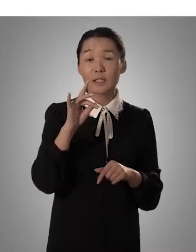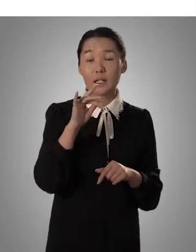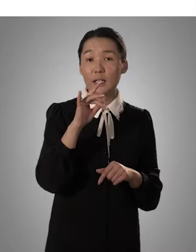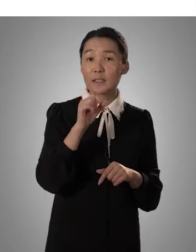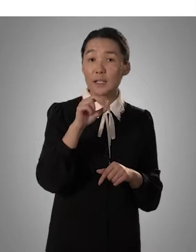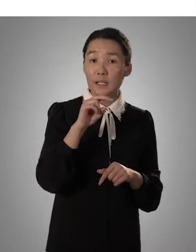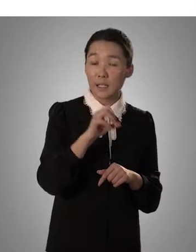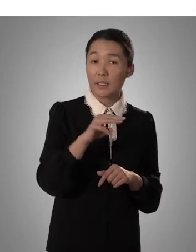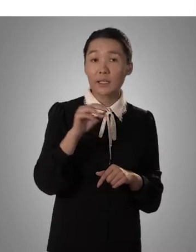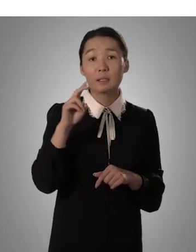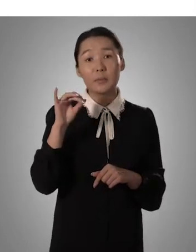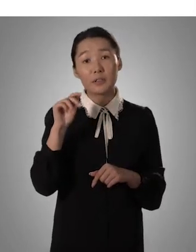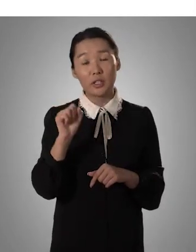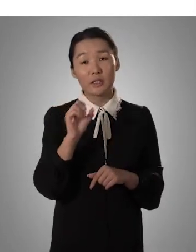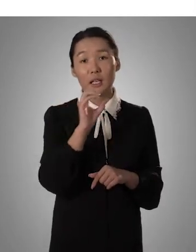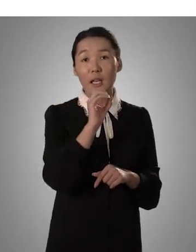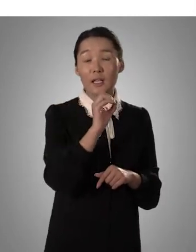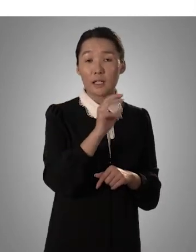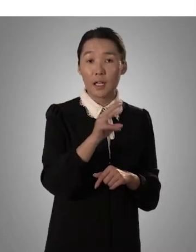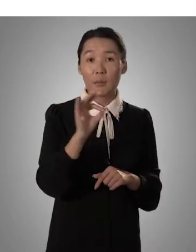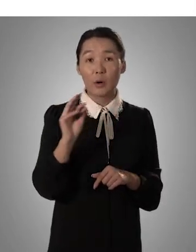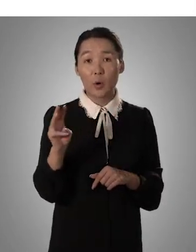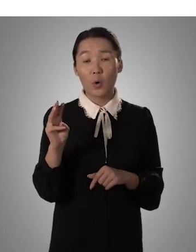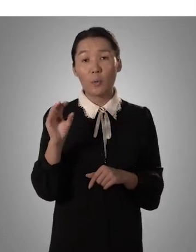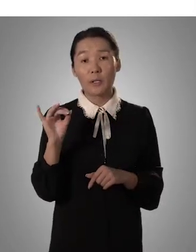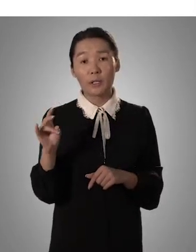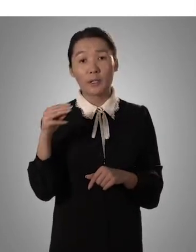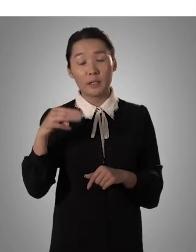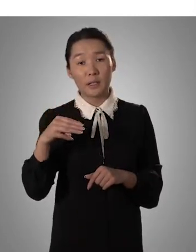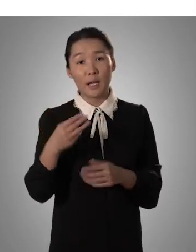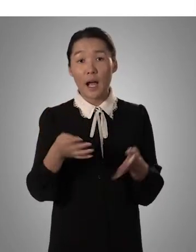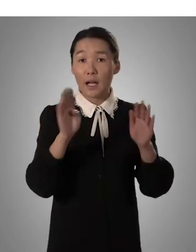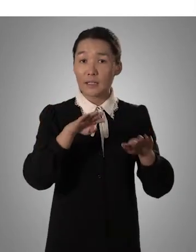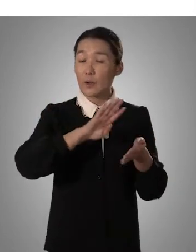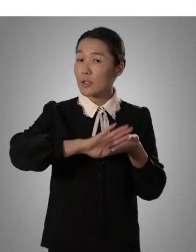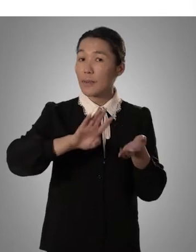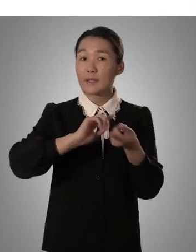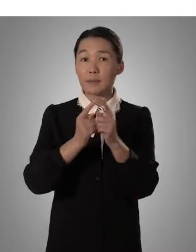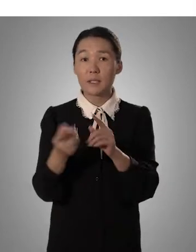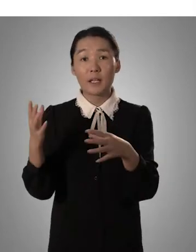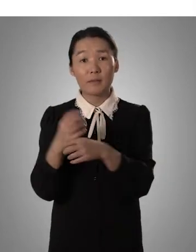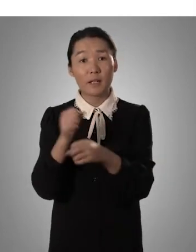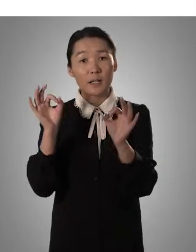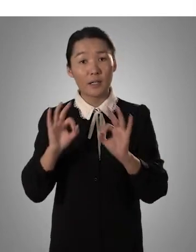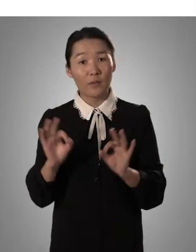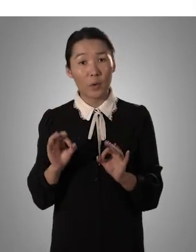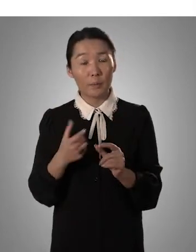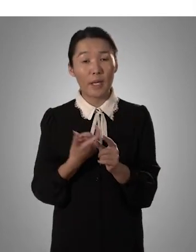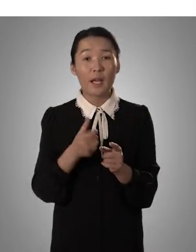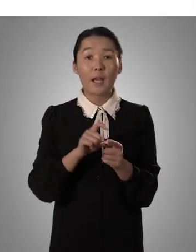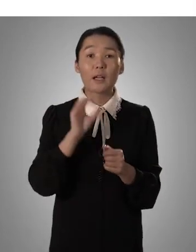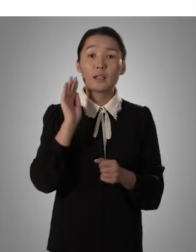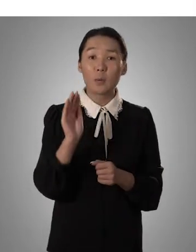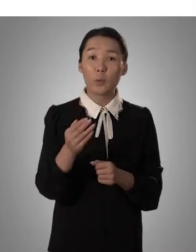послушайте круг сведения звезды покрыт голубой эмалью центре его изображена